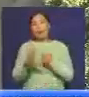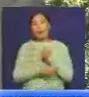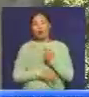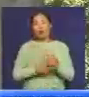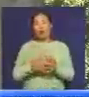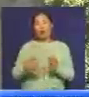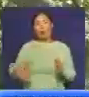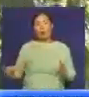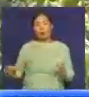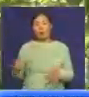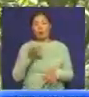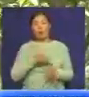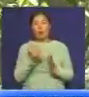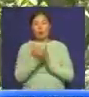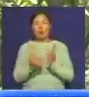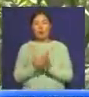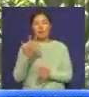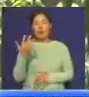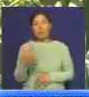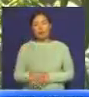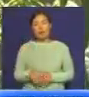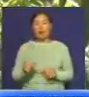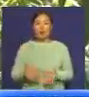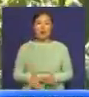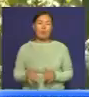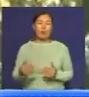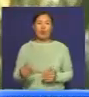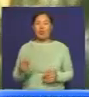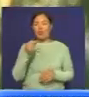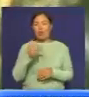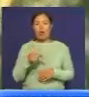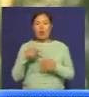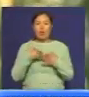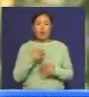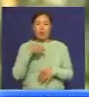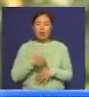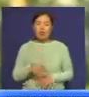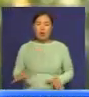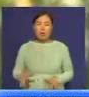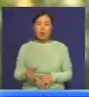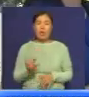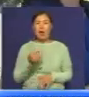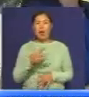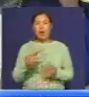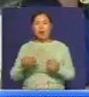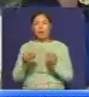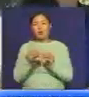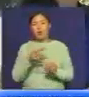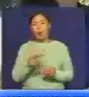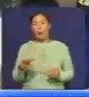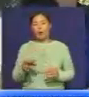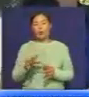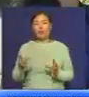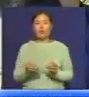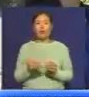мужчина решил воспользоваться программой 5.50. Дуйсингали не жалеет, ведь на полученные деньги, а это около 10 миллионов тенге,